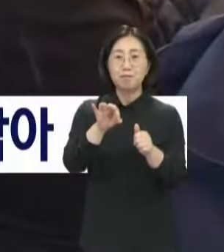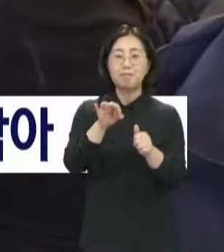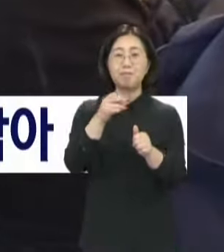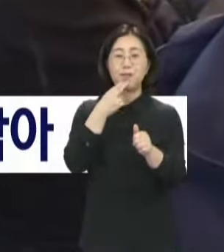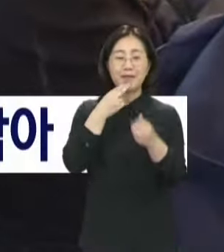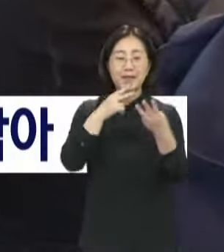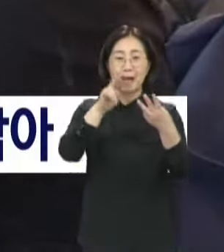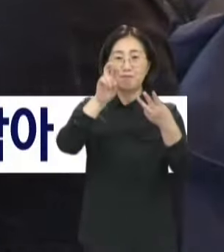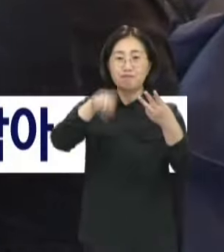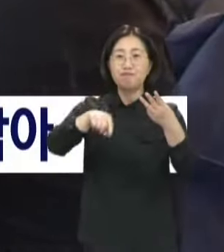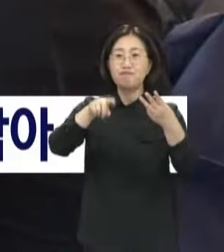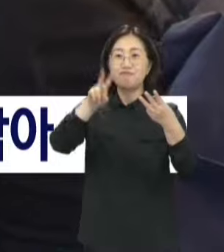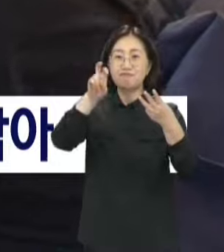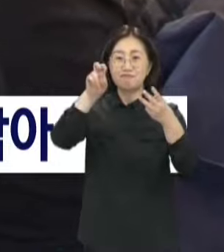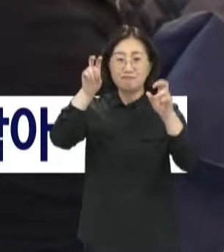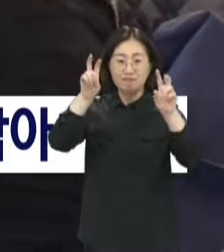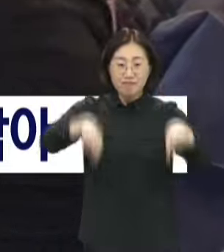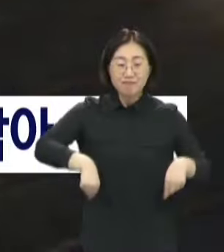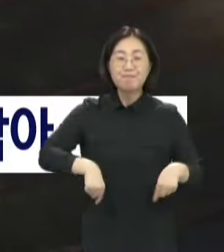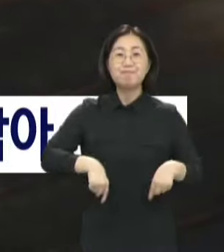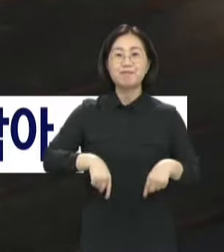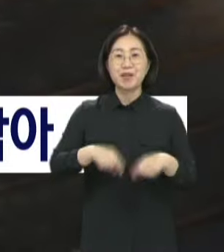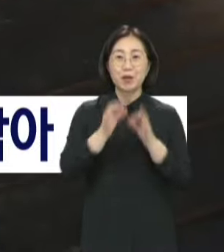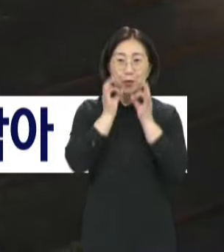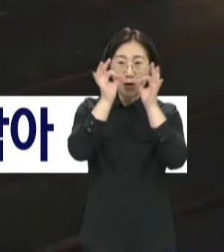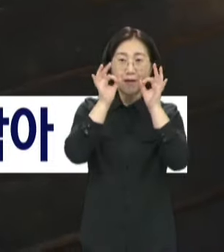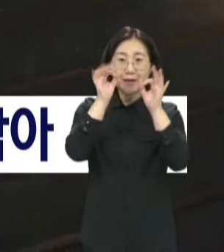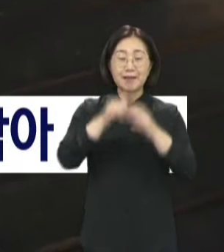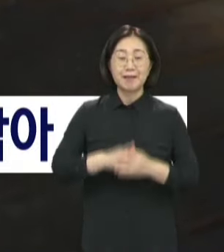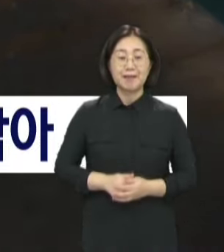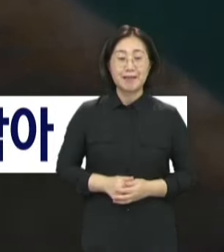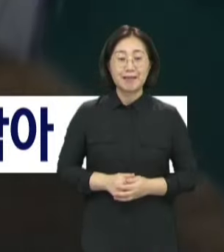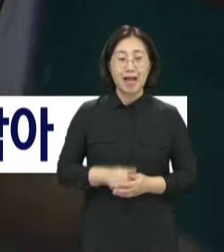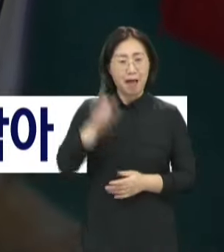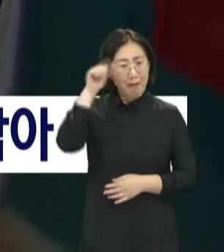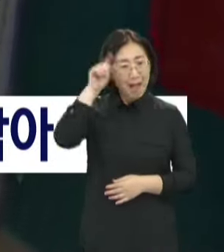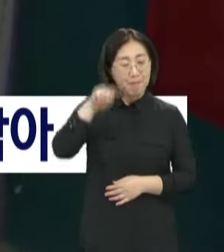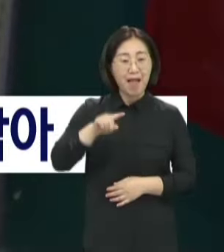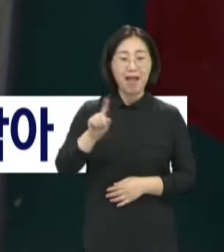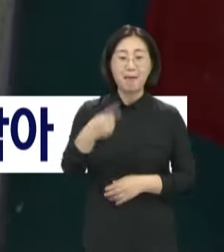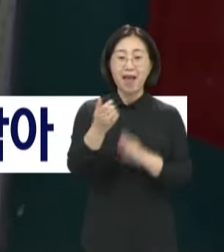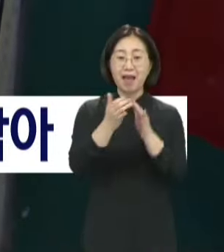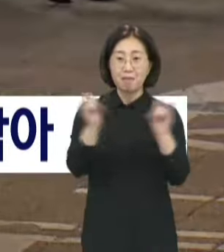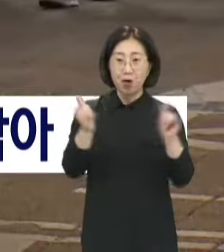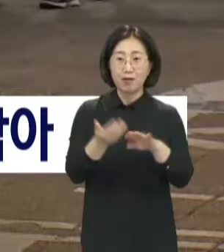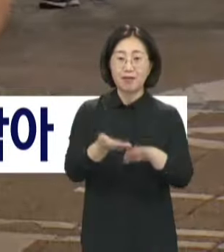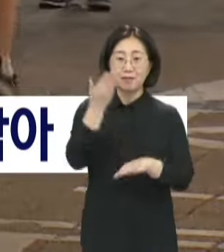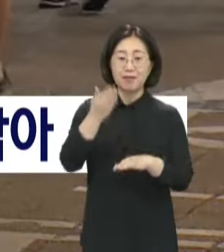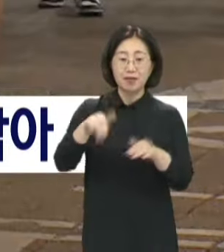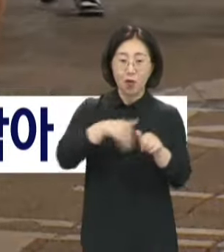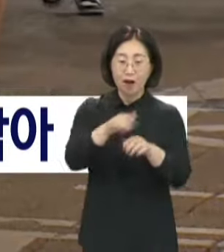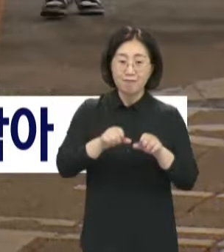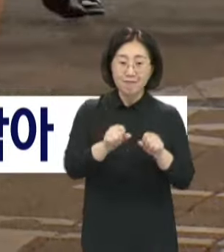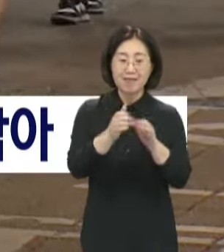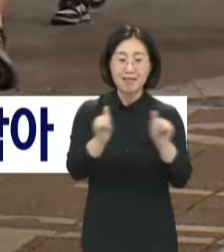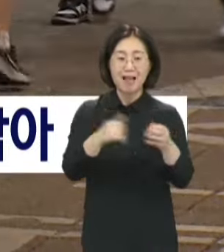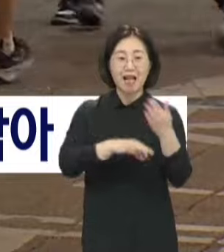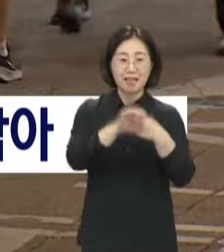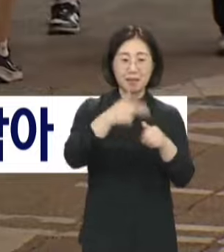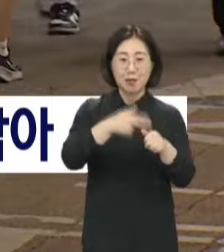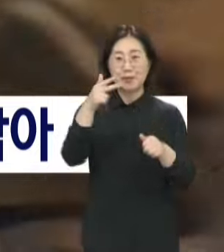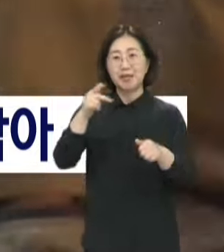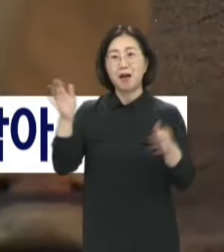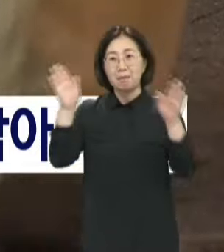때와 장소를 가리지 않고 이어졌습니다 매일 100명에 가까운 환경 관리 요원들이 아침 7시부터는